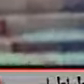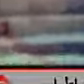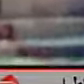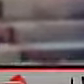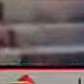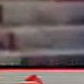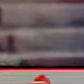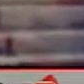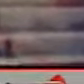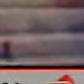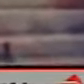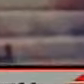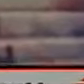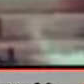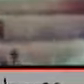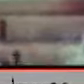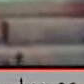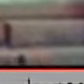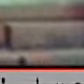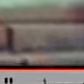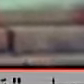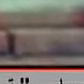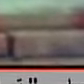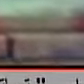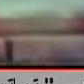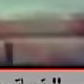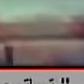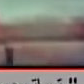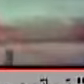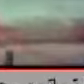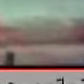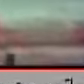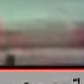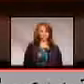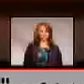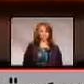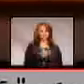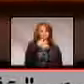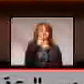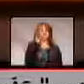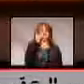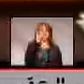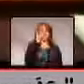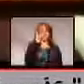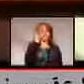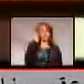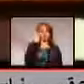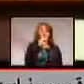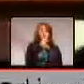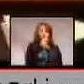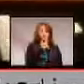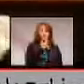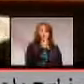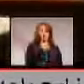له أمام منى زكي وحلا شيحة في فيلم ليه خلتني حبك. واحد من الناس كان محطة فارقة في